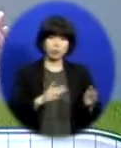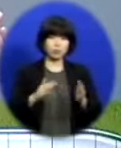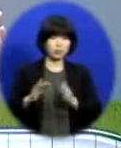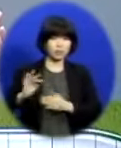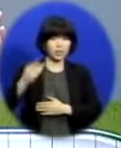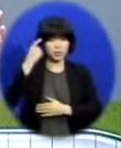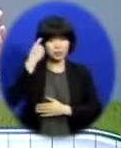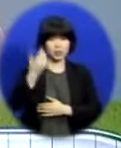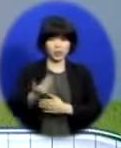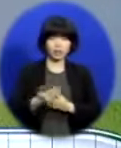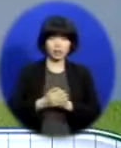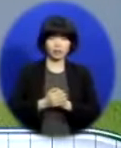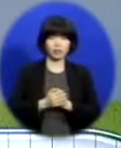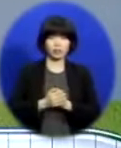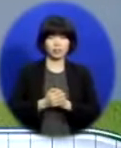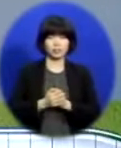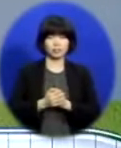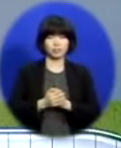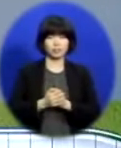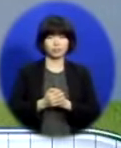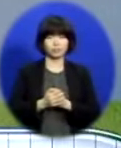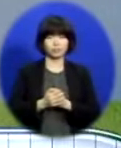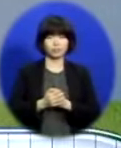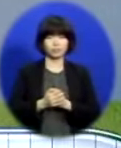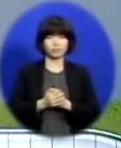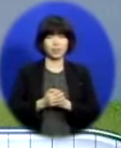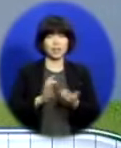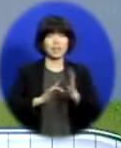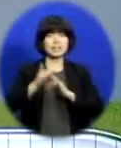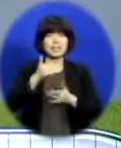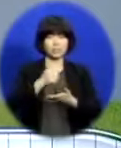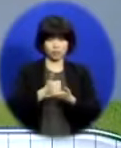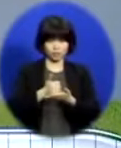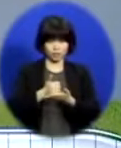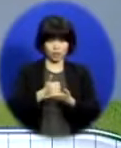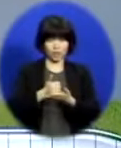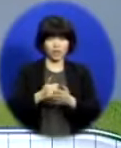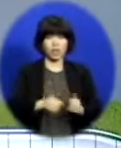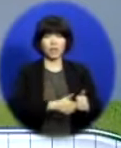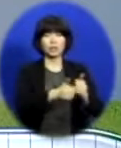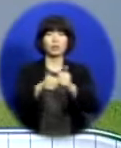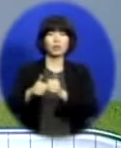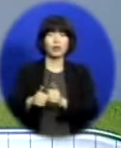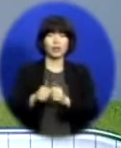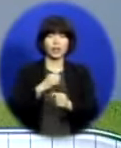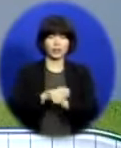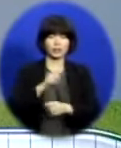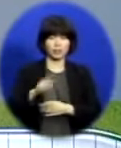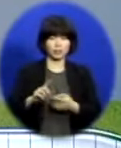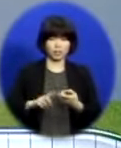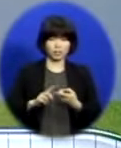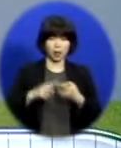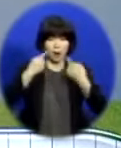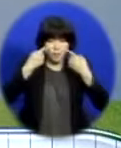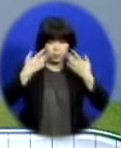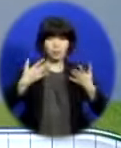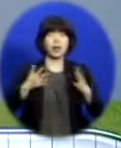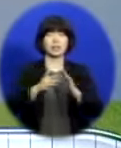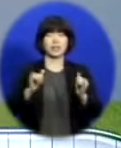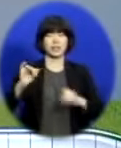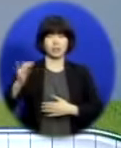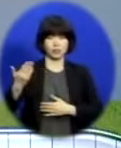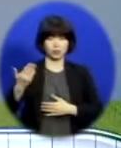되는 거죠 예수님과 동행하는 것에 대해서 분명한 사람이 되도록